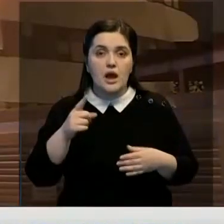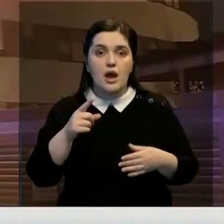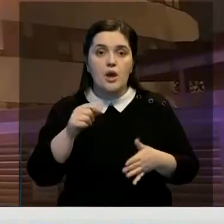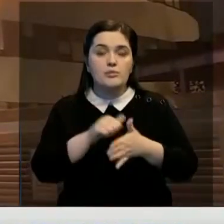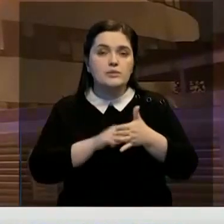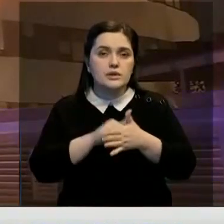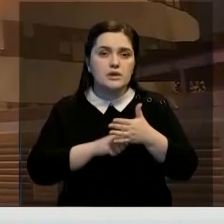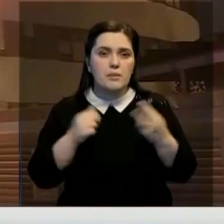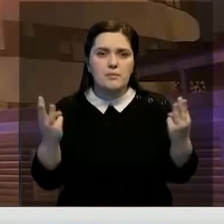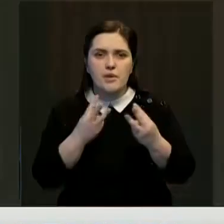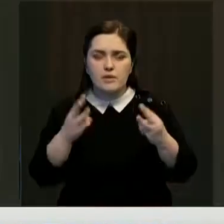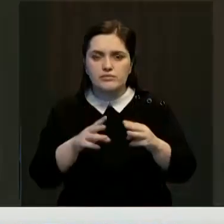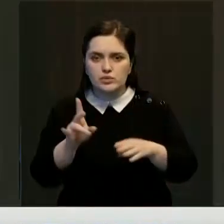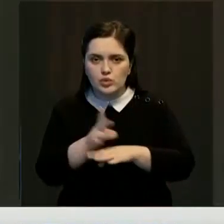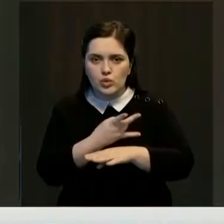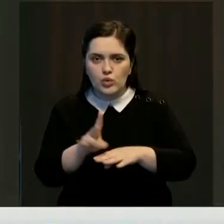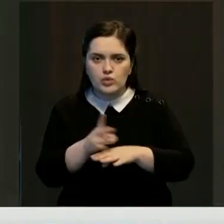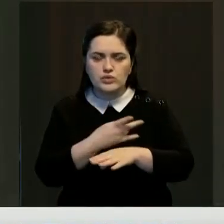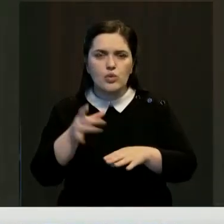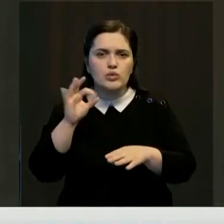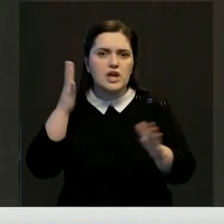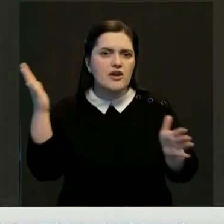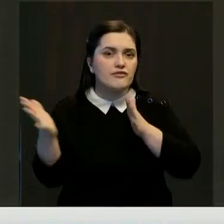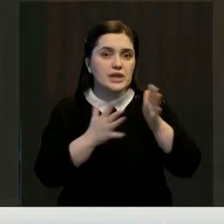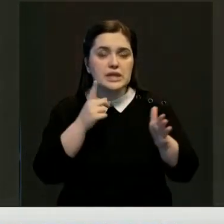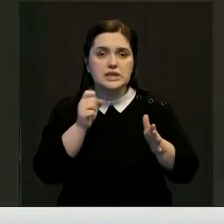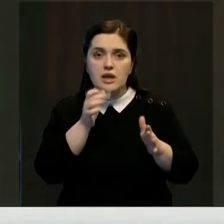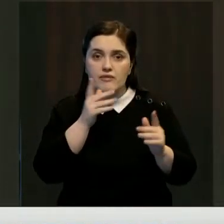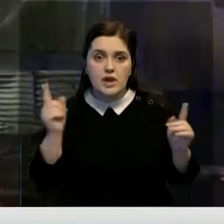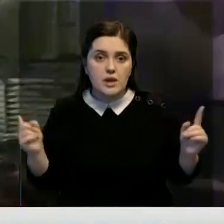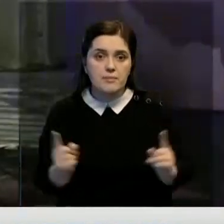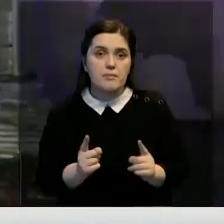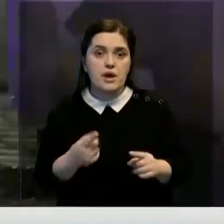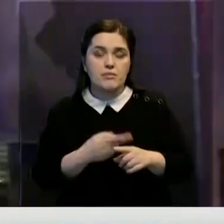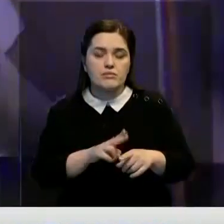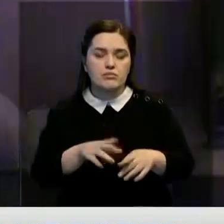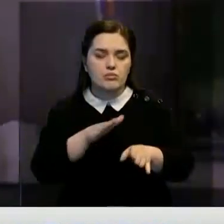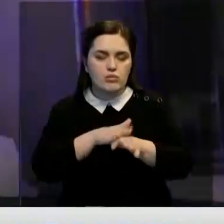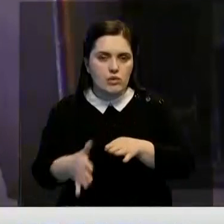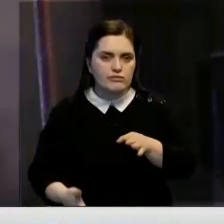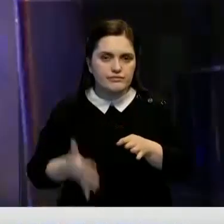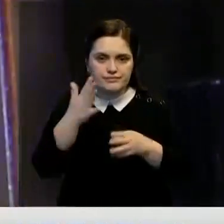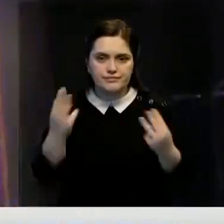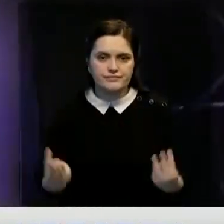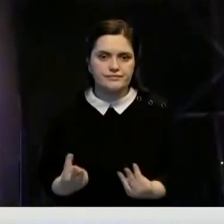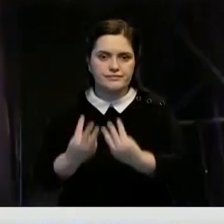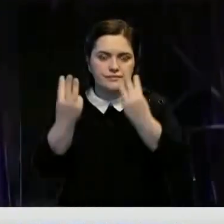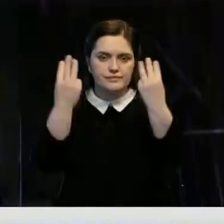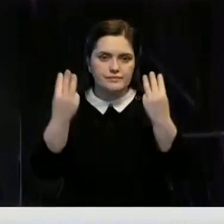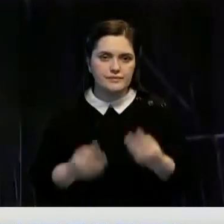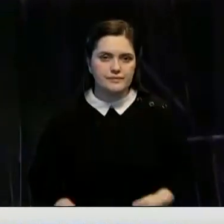начало распространяться ночью. Его раздул сильный ветер, и за короткий промежуток времени пламя охватило все здание.